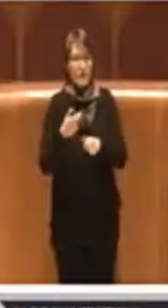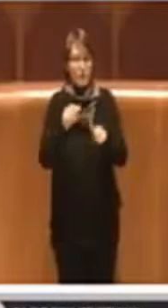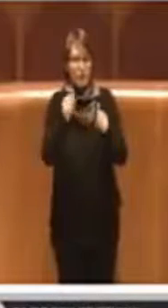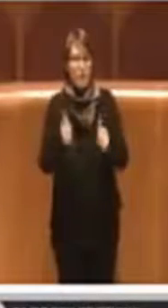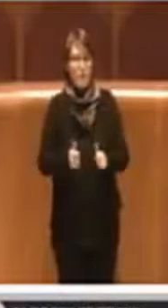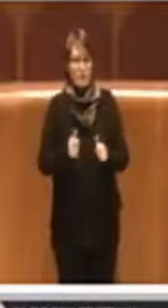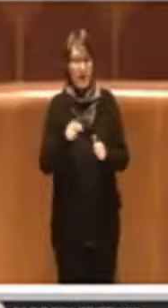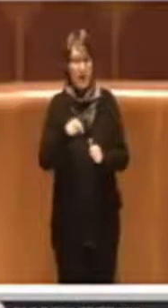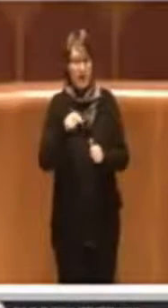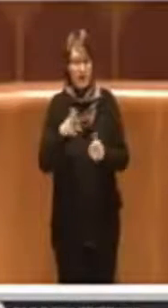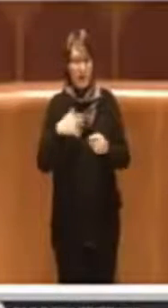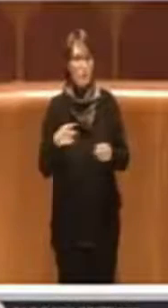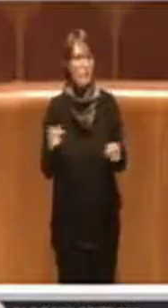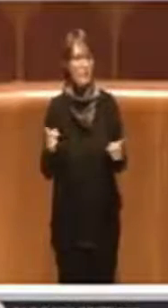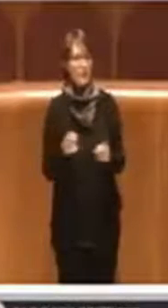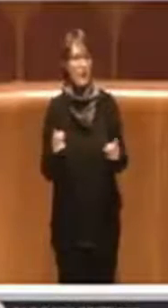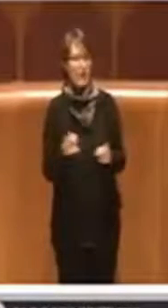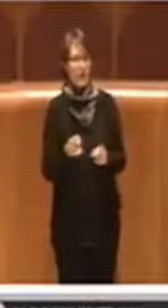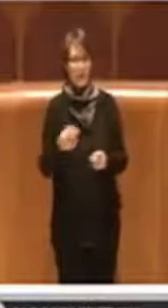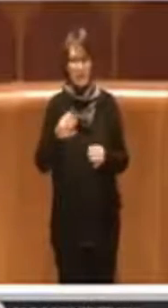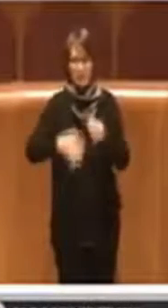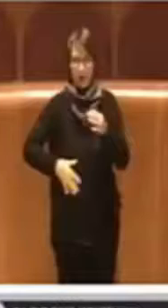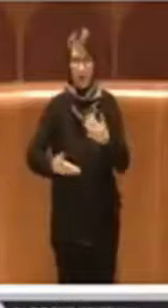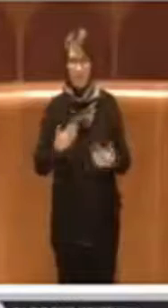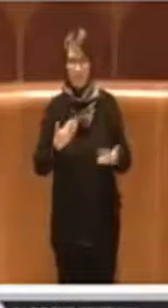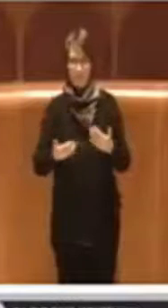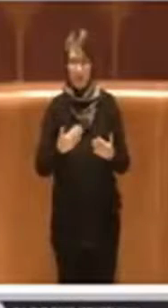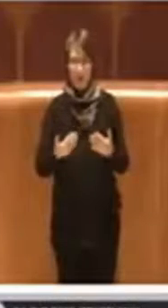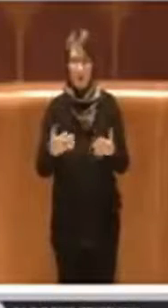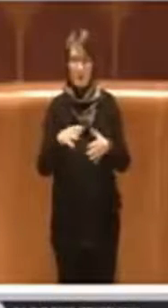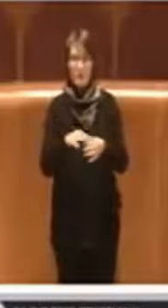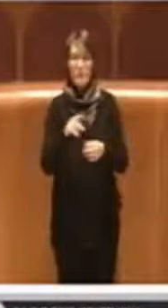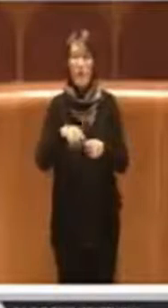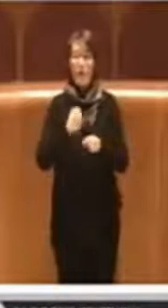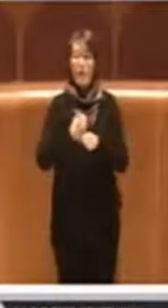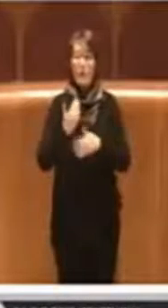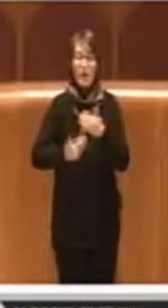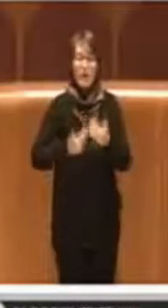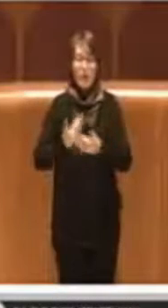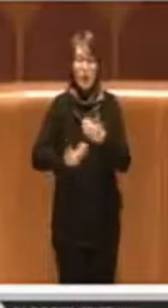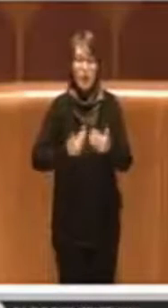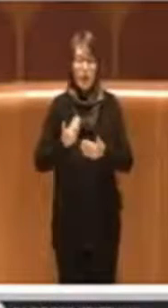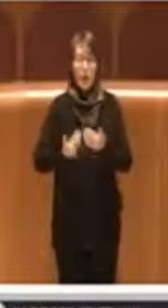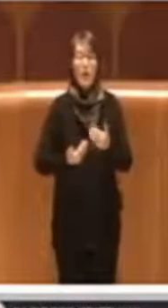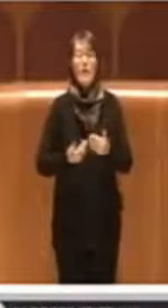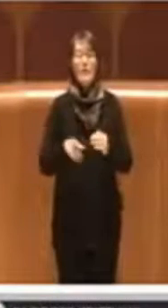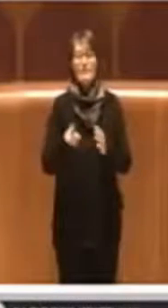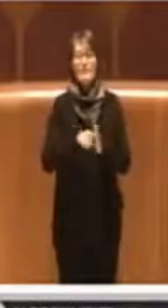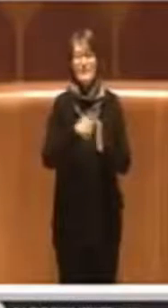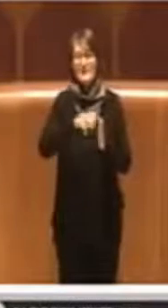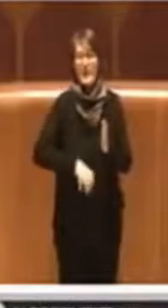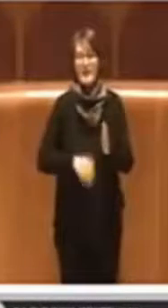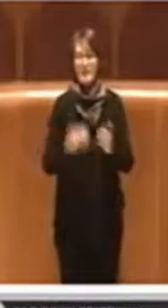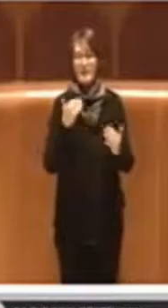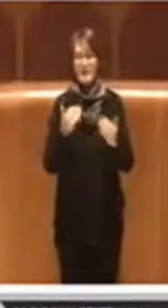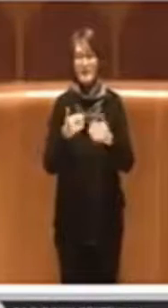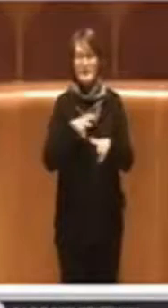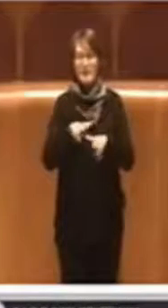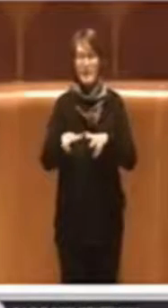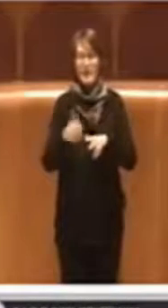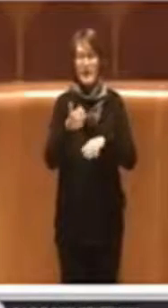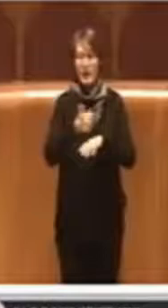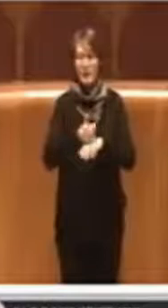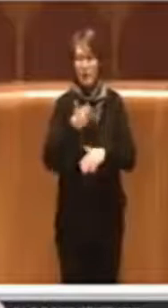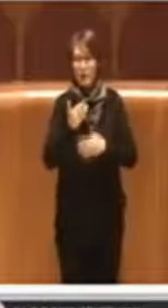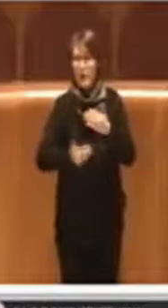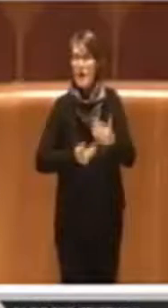tutti sanno, in cui appunto abbiamo potuto lavorare e portare avanti le delibere dell'Assemblea Capitolina.